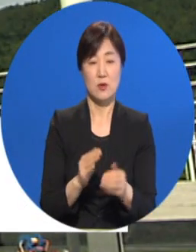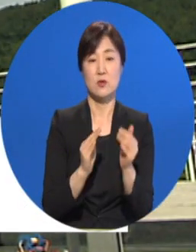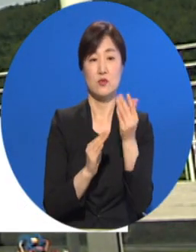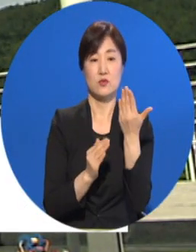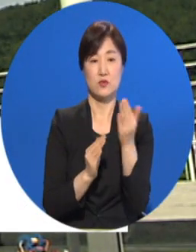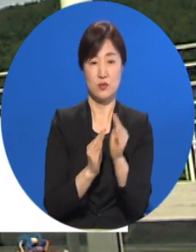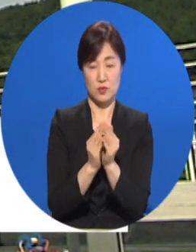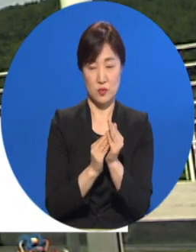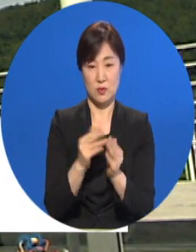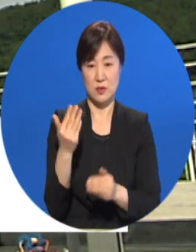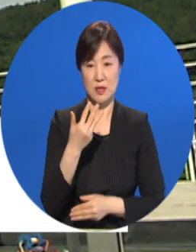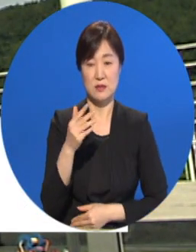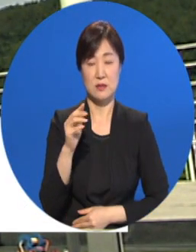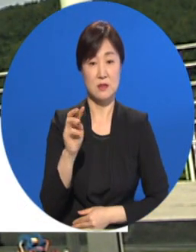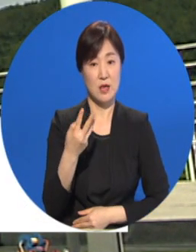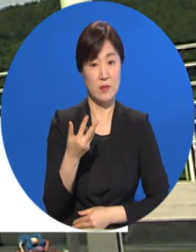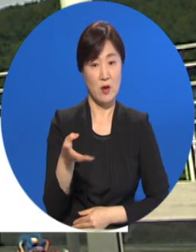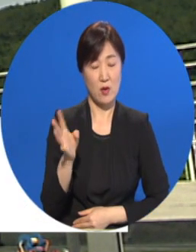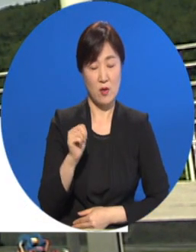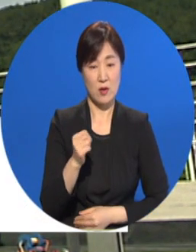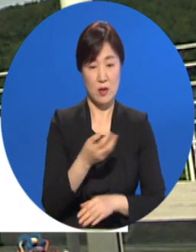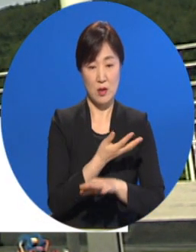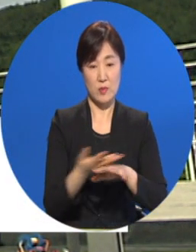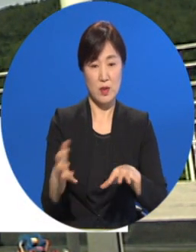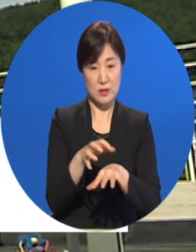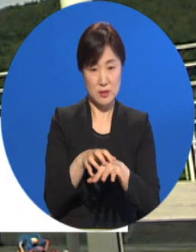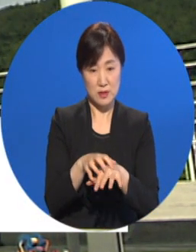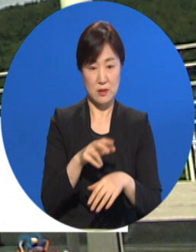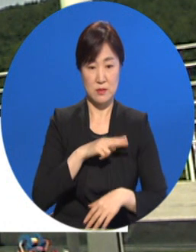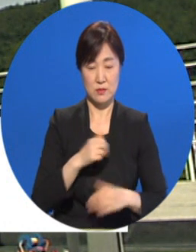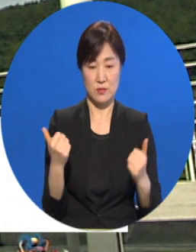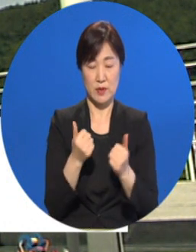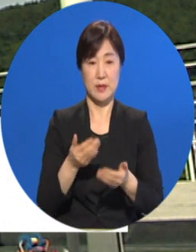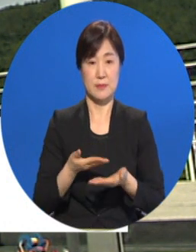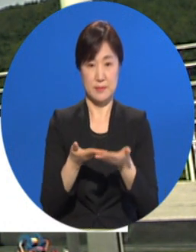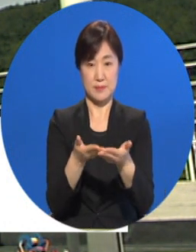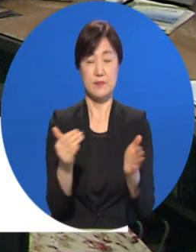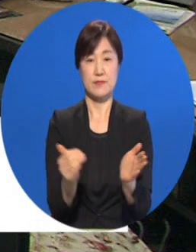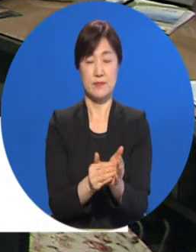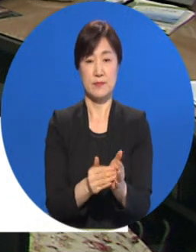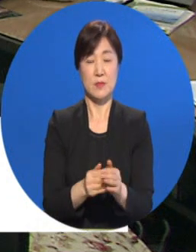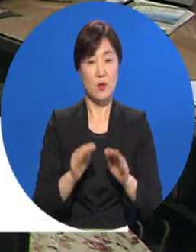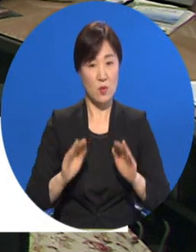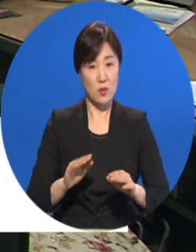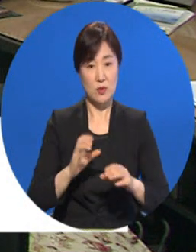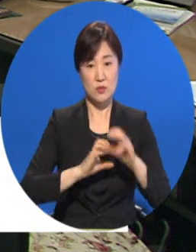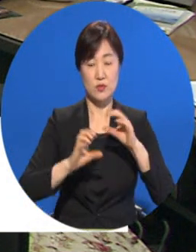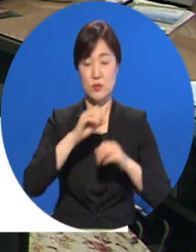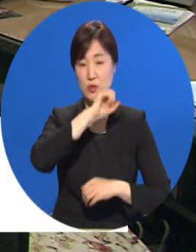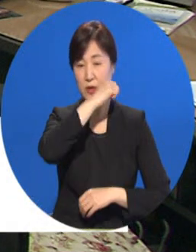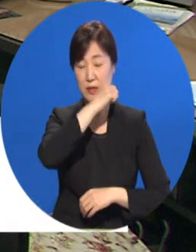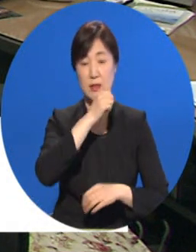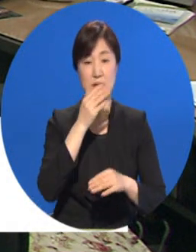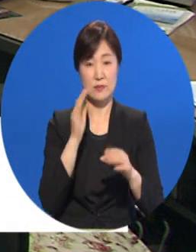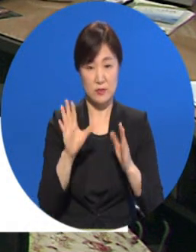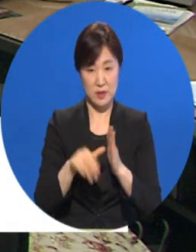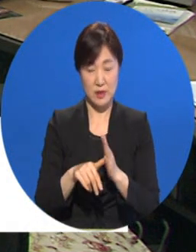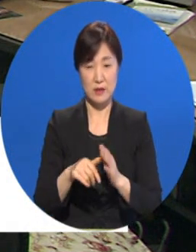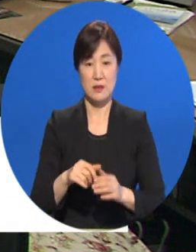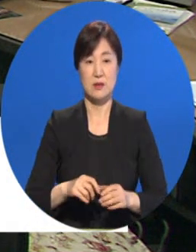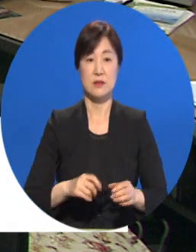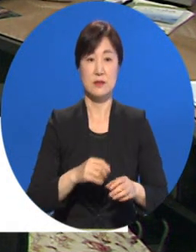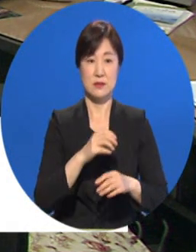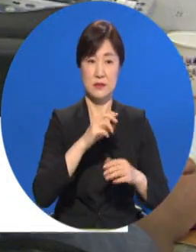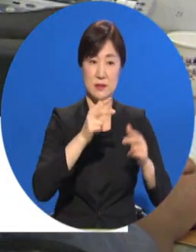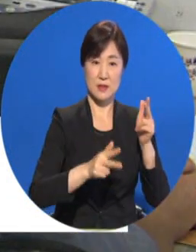1,400억 원의 추경 예산을 편성해 전남도 의회에 제출했습니다. 전라남도는 이번 추경에서 각종 행사와 사업 예산을